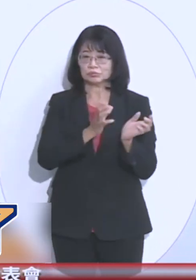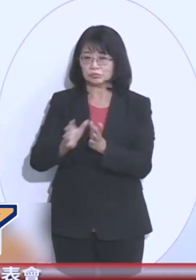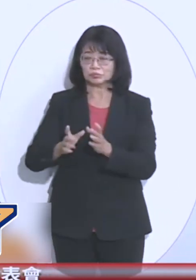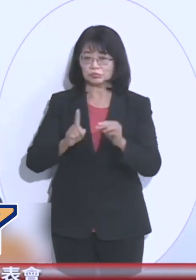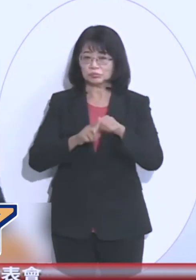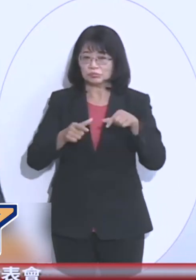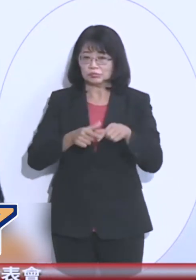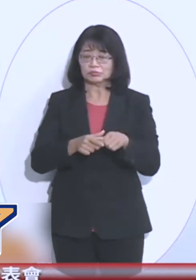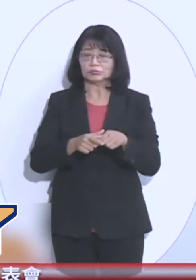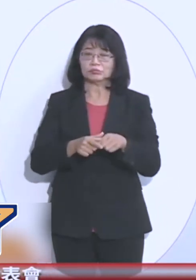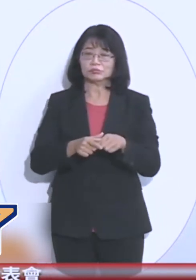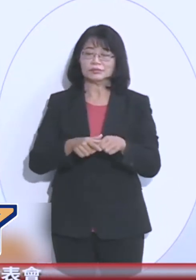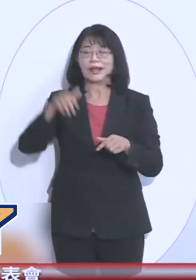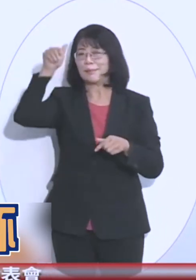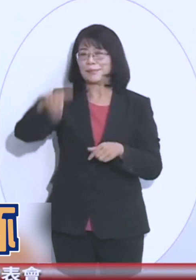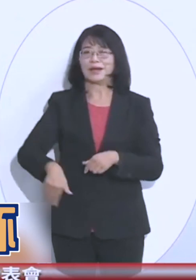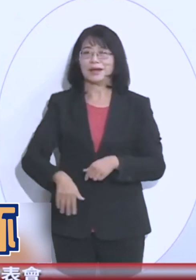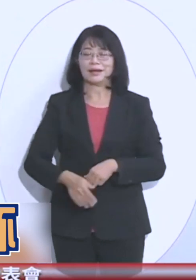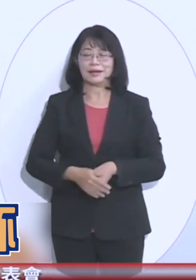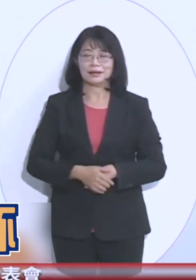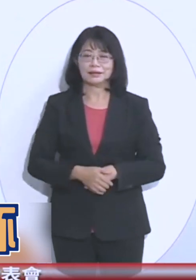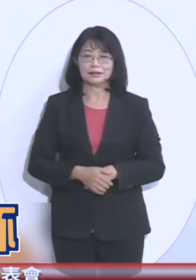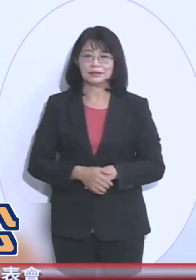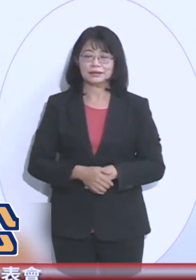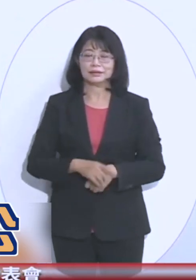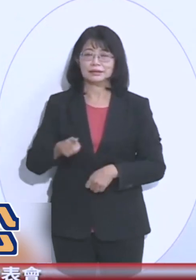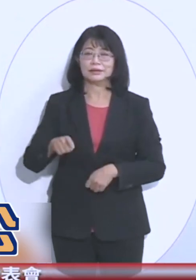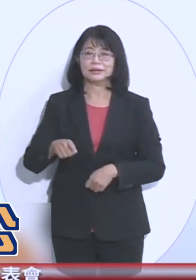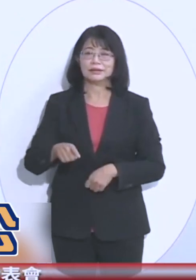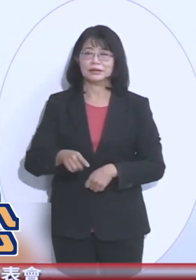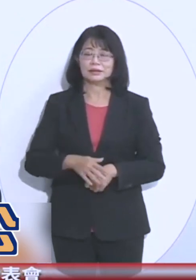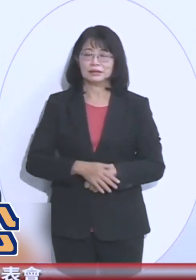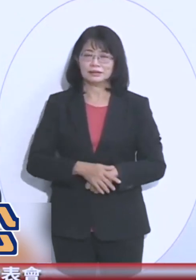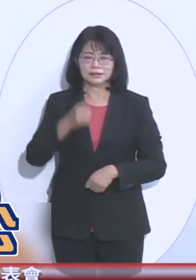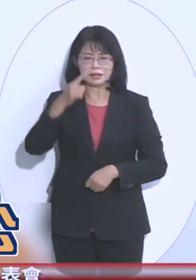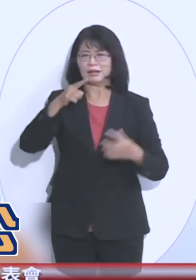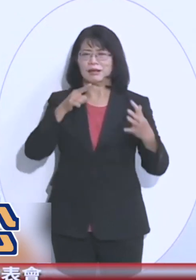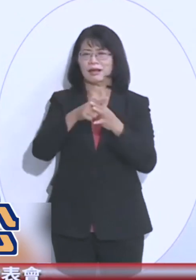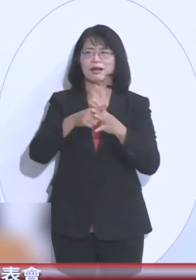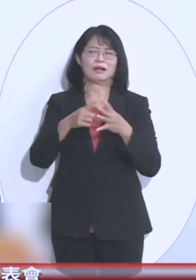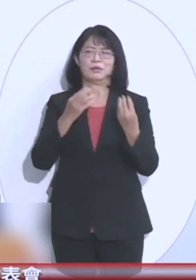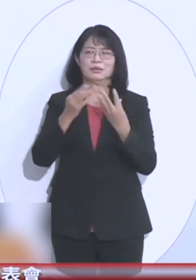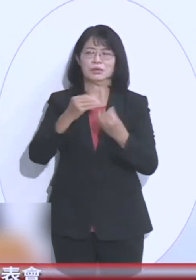啊，迄是替死啊！嘿，伊看无上杯，伊也要做庙公。